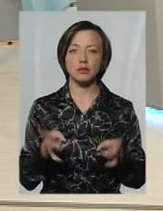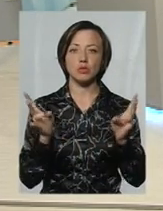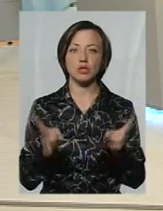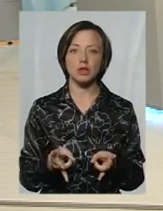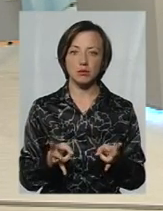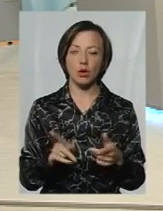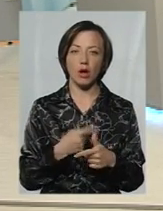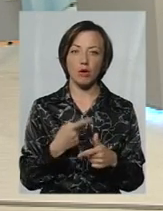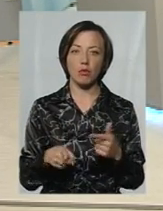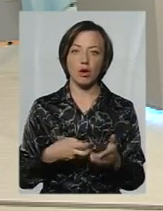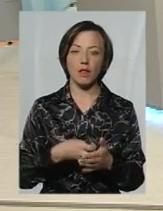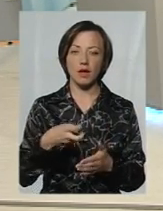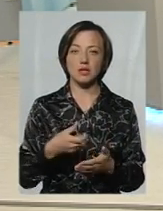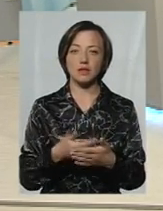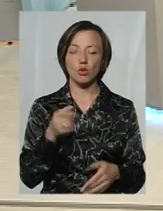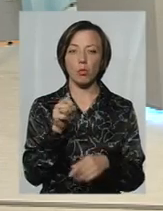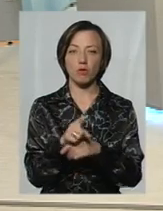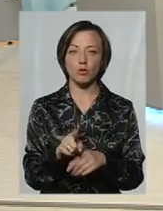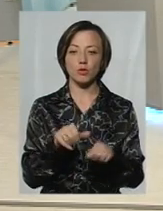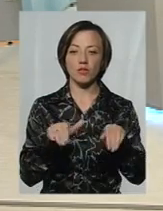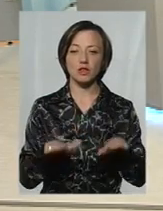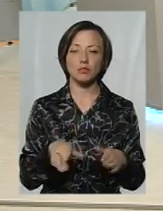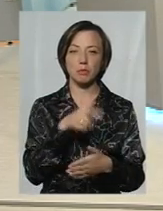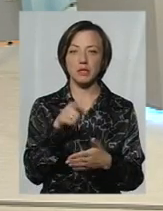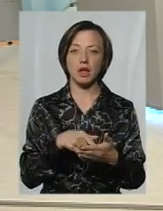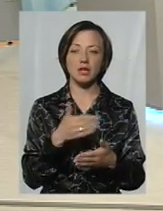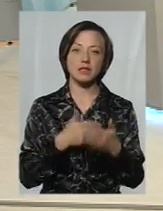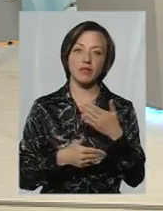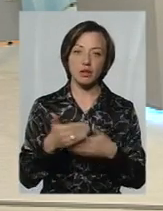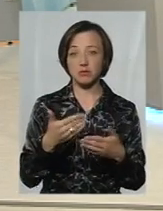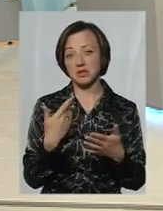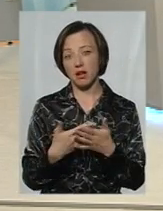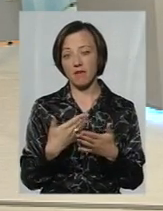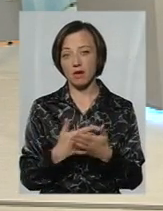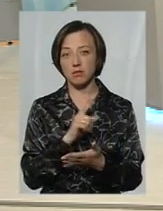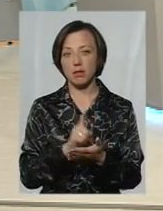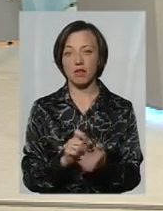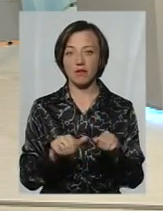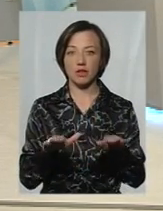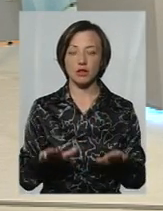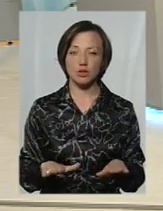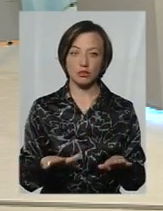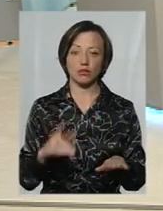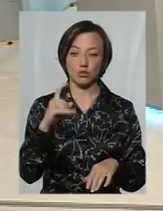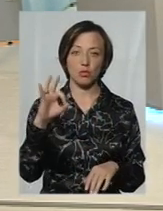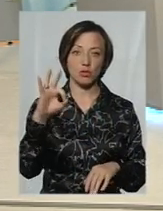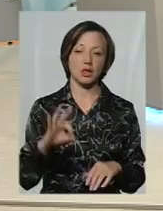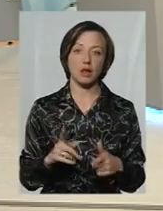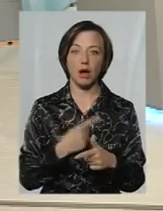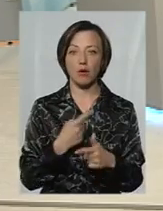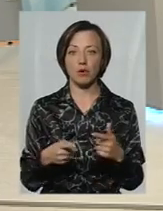потрібно або ж лист від уповноваженого, щоб вирішилось питання з інвалідністю? Хоча здавалося, воно мало вирішуватись безумовно. Чи так